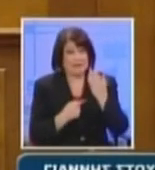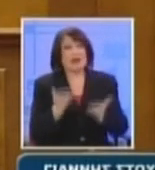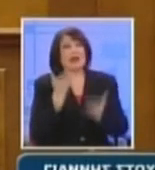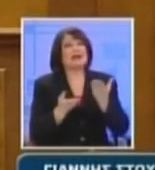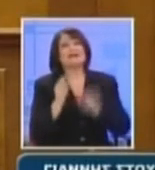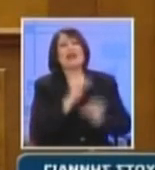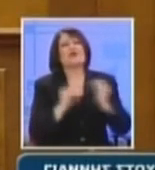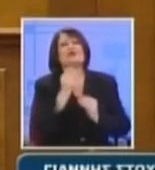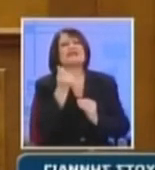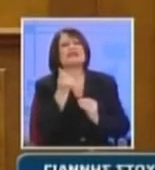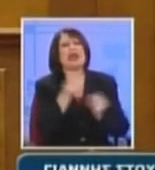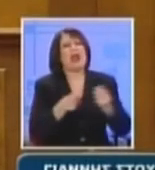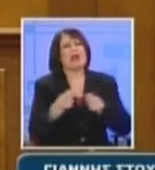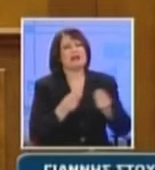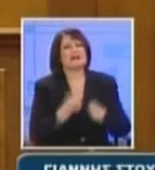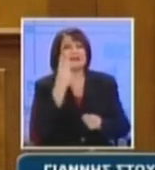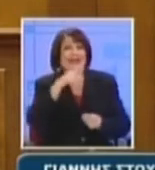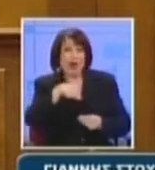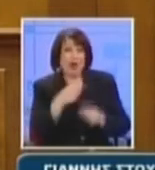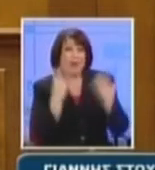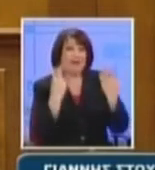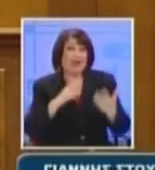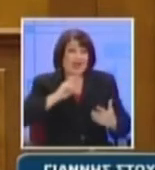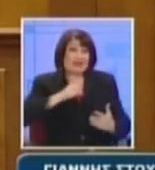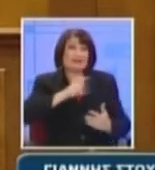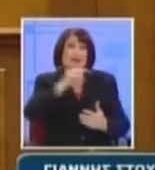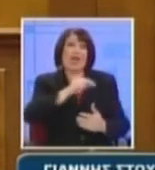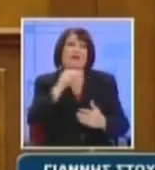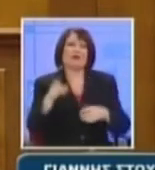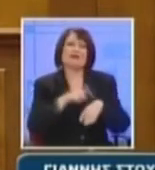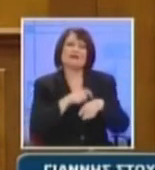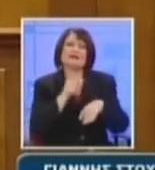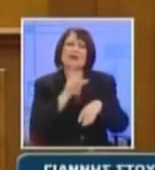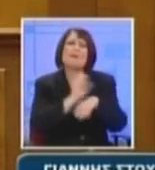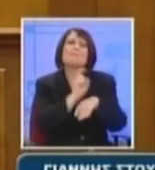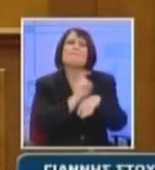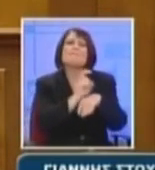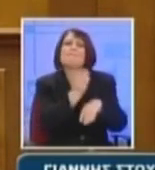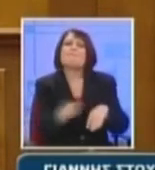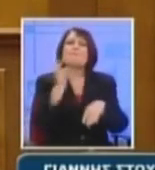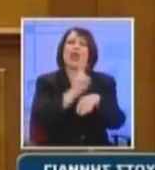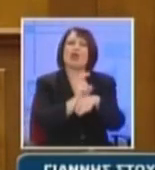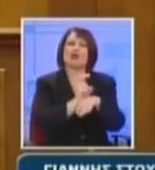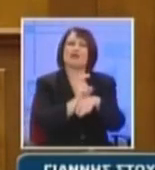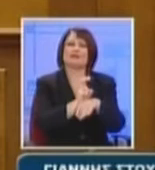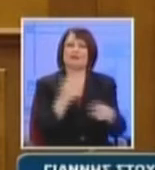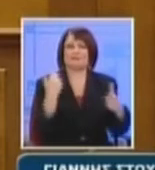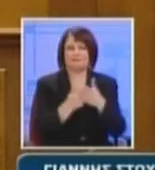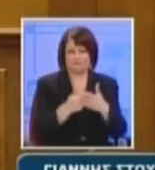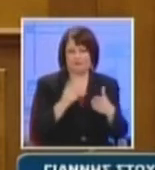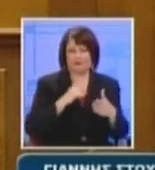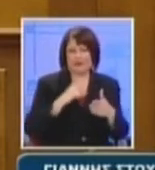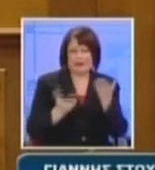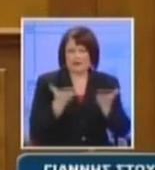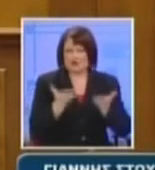τρεχουσών συναλλαγών περίπου 3,7 δισεκατομμύρια ευρώ. Σήμερα έχουμε πλεόνασμα την αντίστοιχη περίοδο και στο τέλος του έτους περιμένουμε το ισοζύγιο